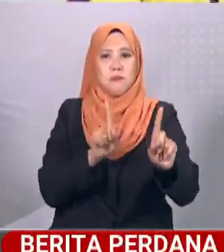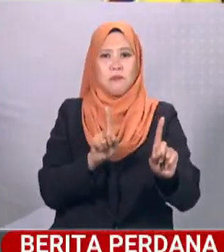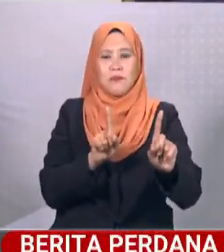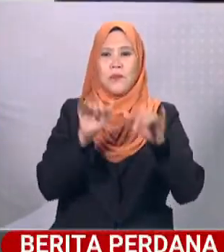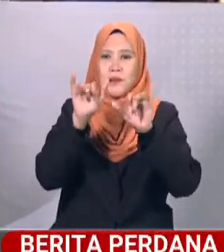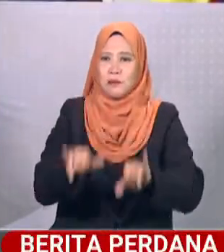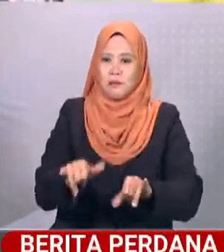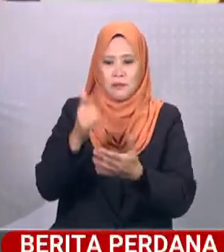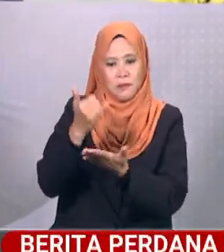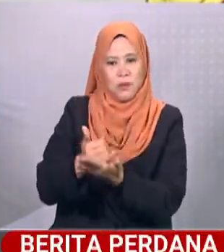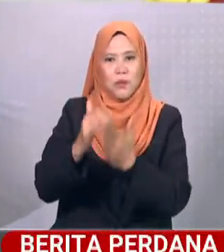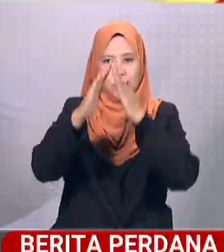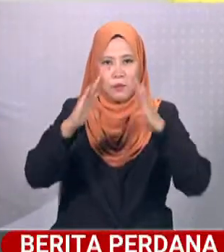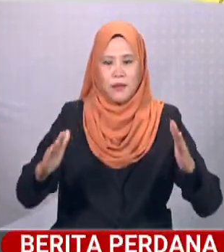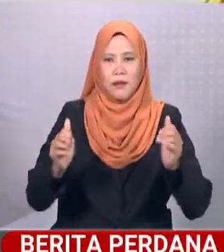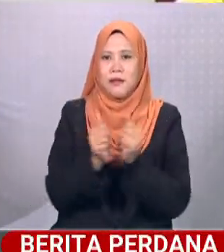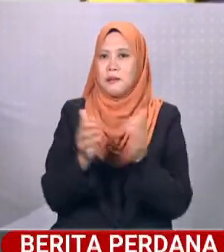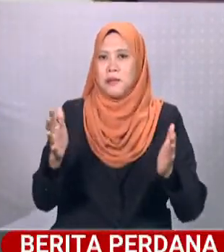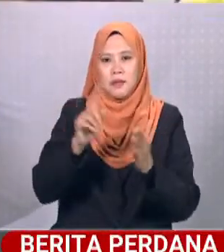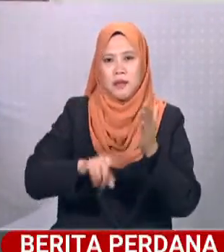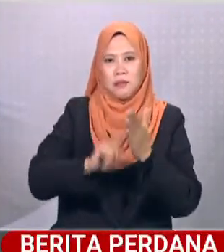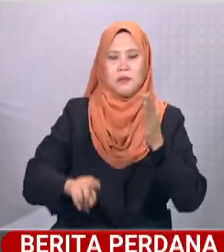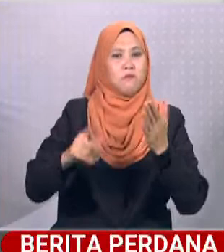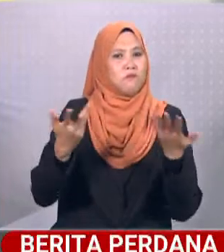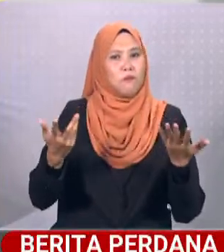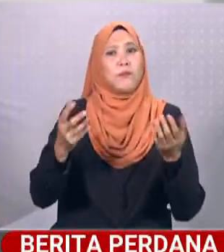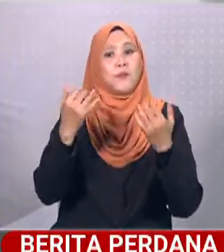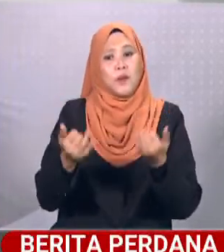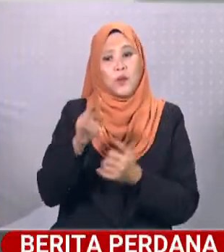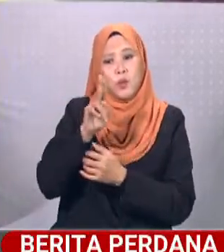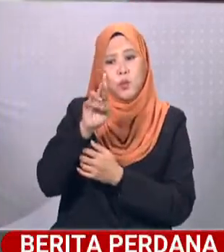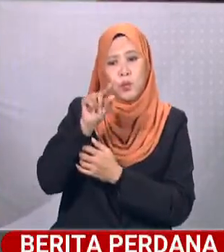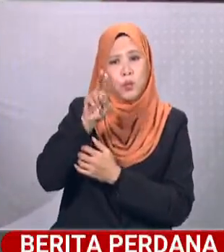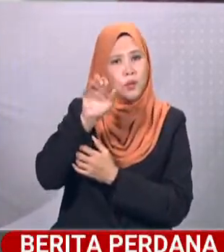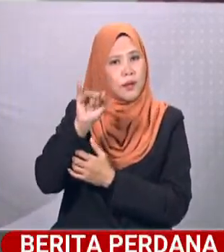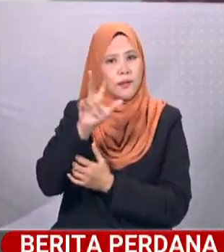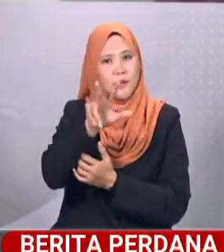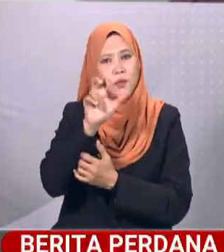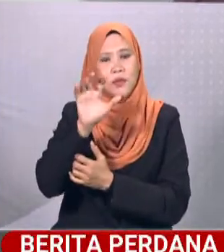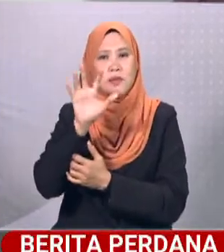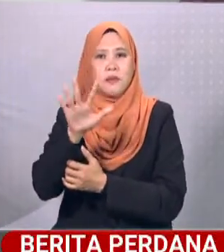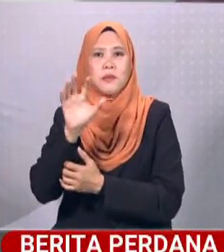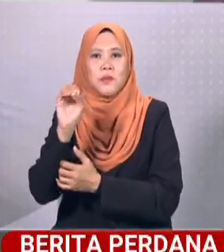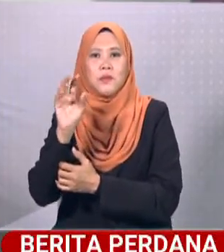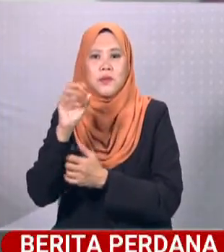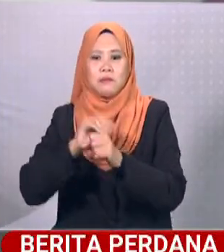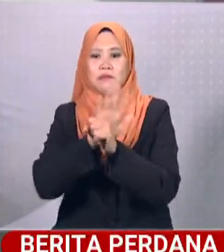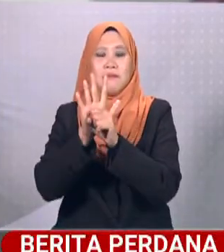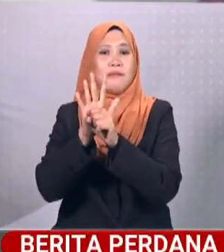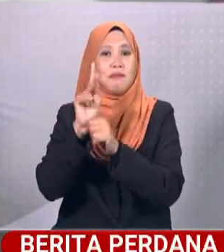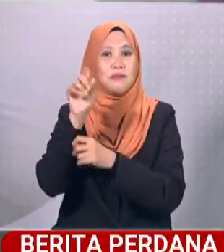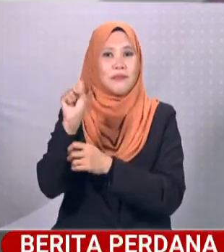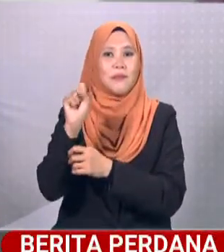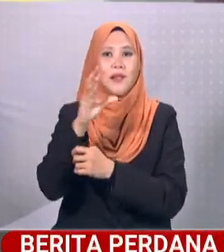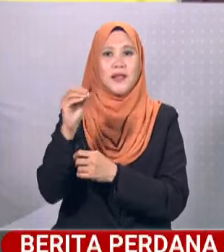dan duduk di rumah tanpa melaksanakan lockdown. Setakat ini, Uruguay mencatat 350 kes positif COVID-19